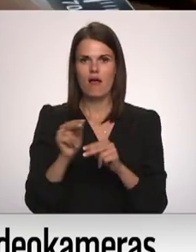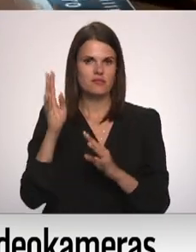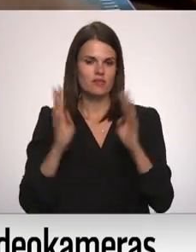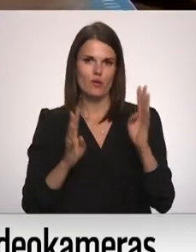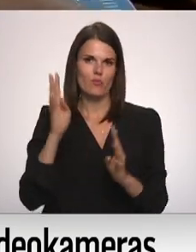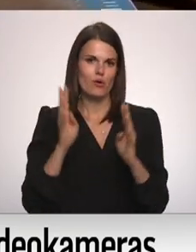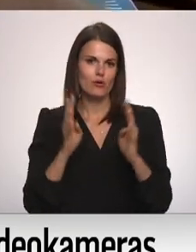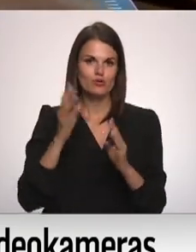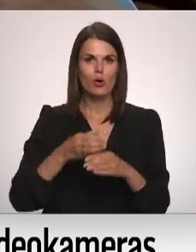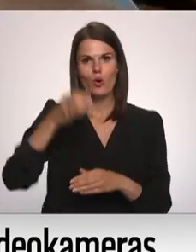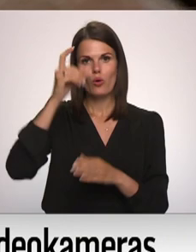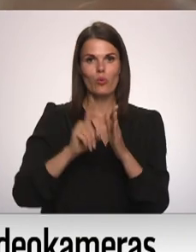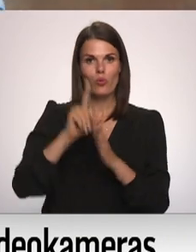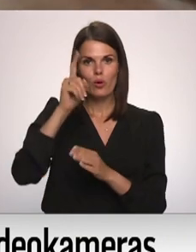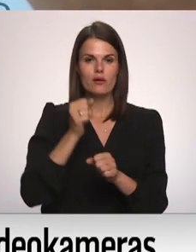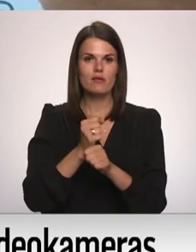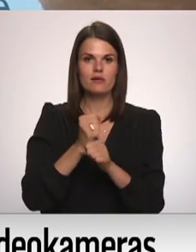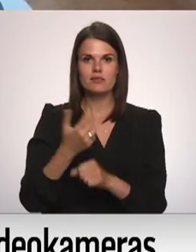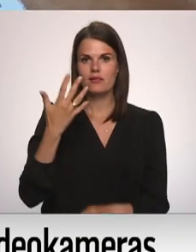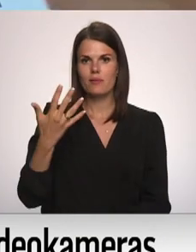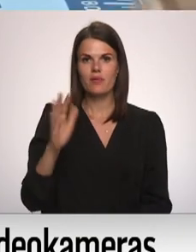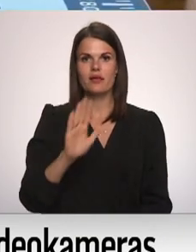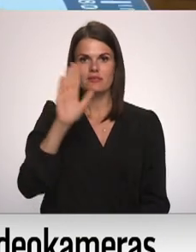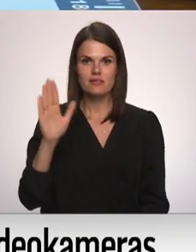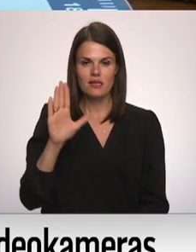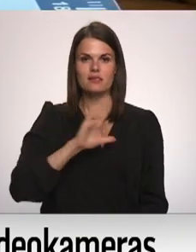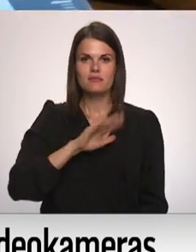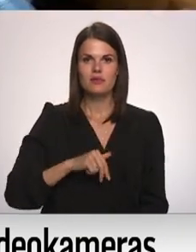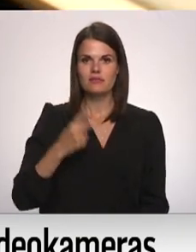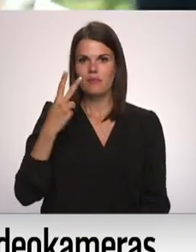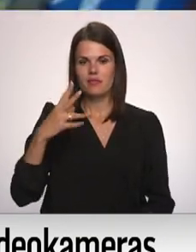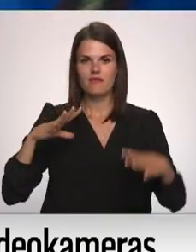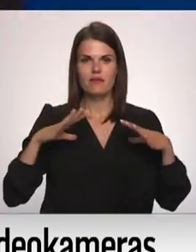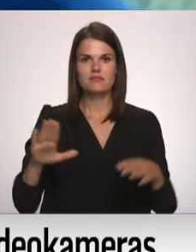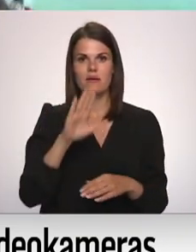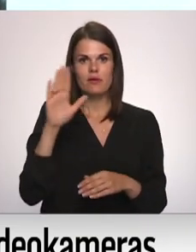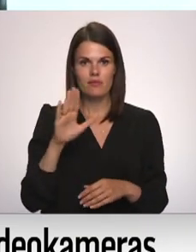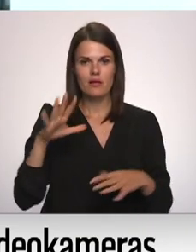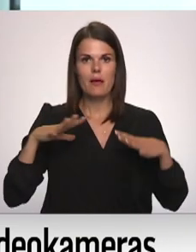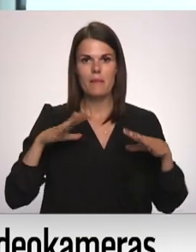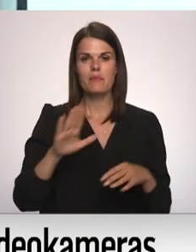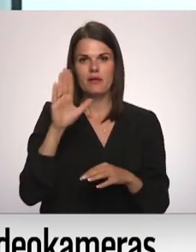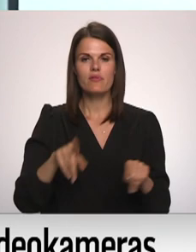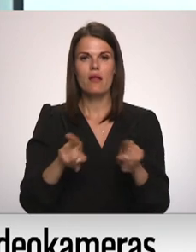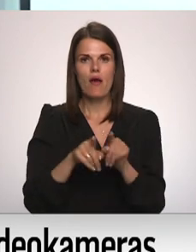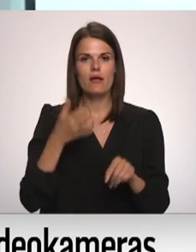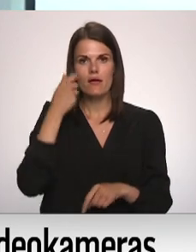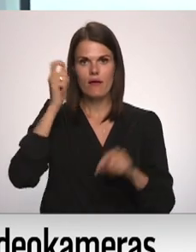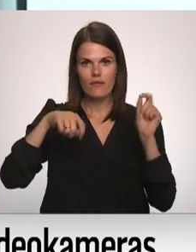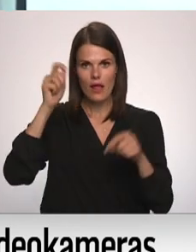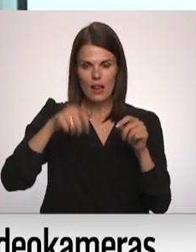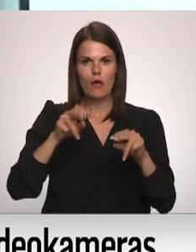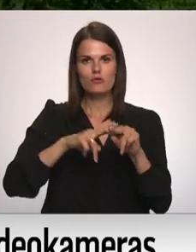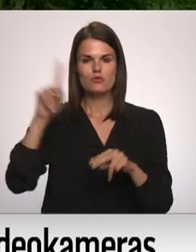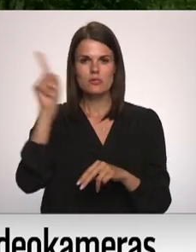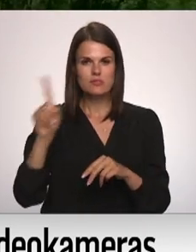vispār. Tornī jāstrādā 5 dienas, tā divas ir brīvas. Brīvdiena ir arī, kad līst lietus, zibeņo un vējuši ir 12 metri